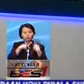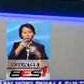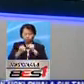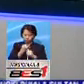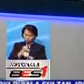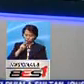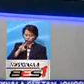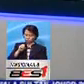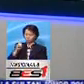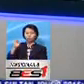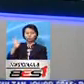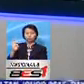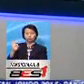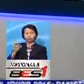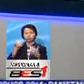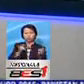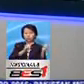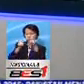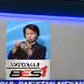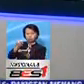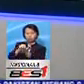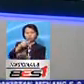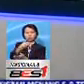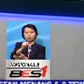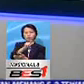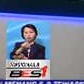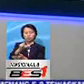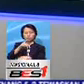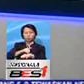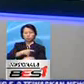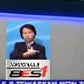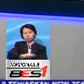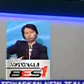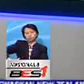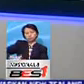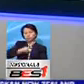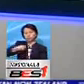tahun 2009. Kita bersama wartawan Hazel Desmond di Beijing.